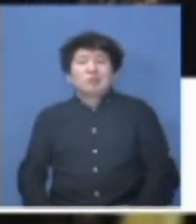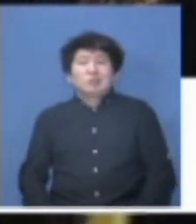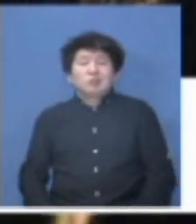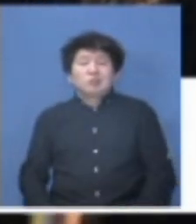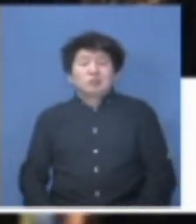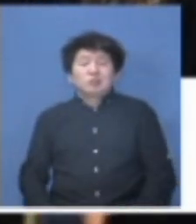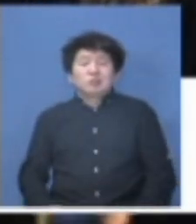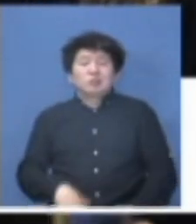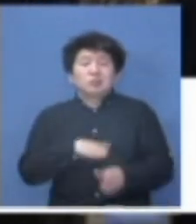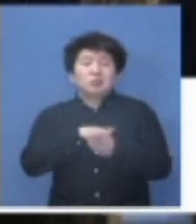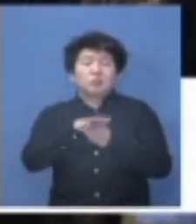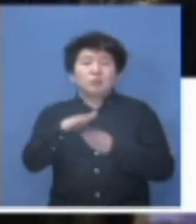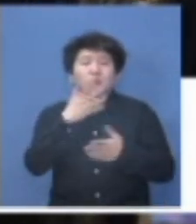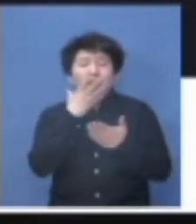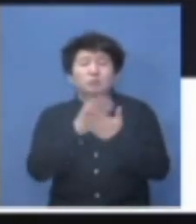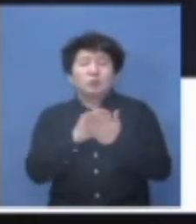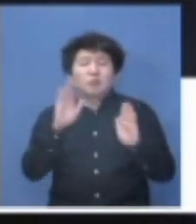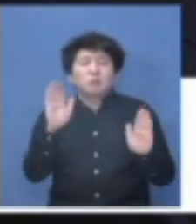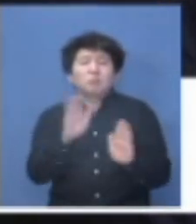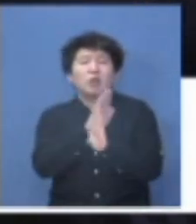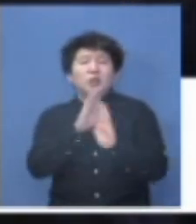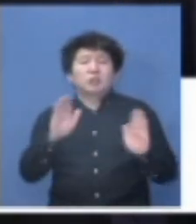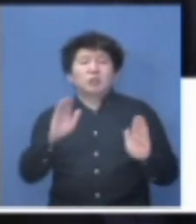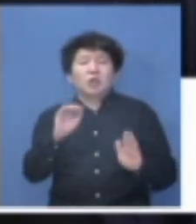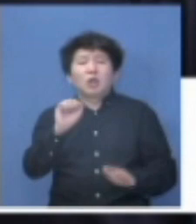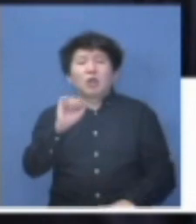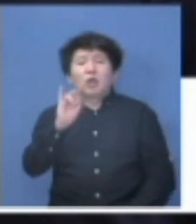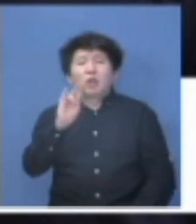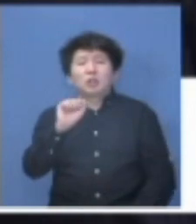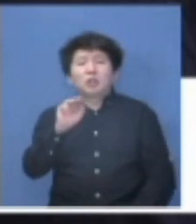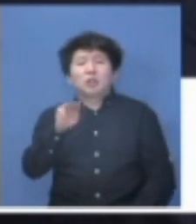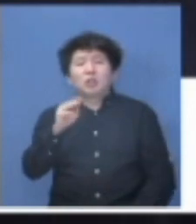Рабилулы исполнил авторскую песню под аккомпанемент гитары, а